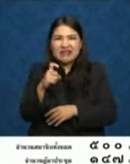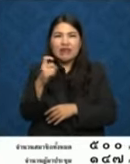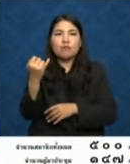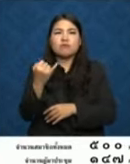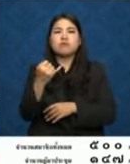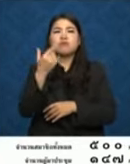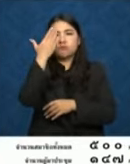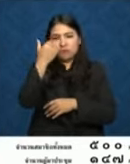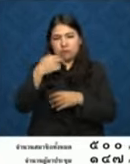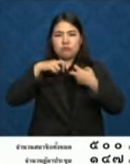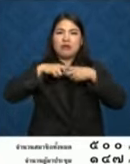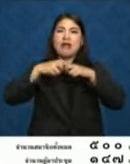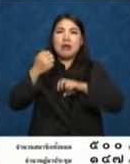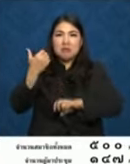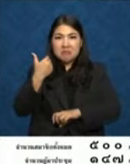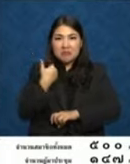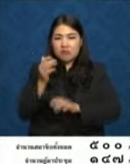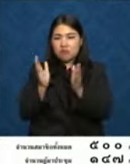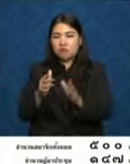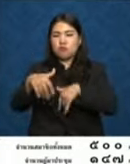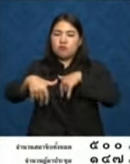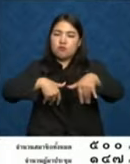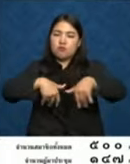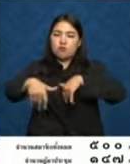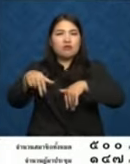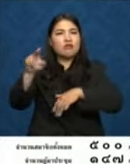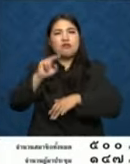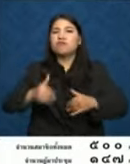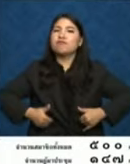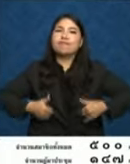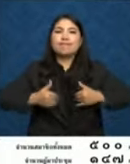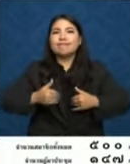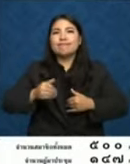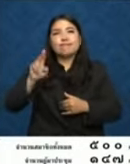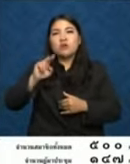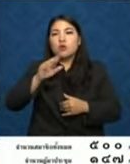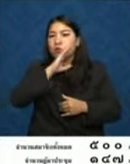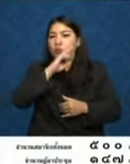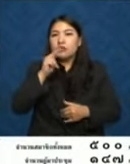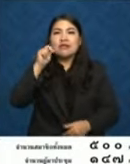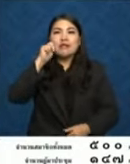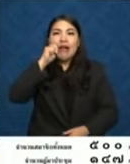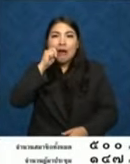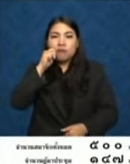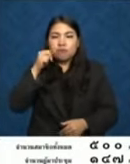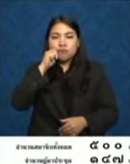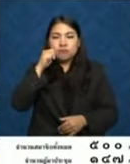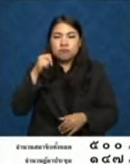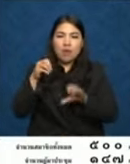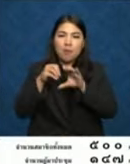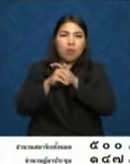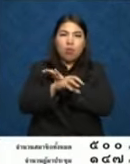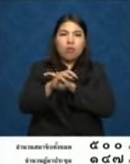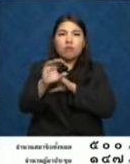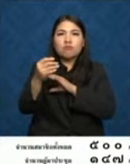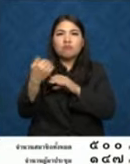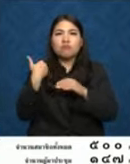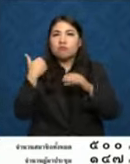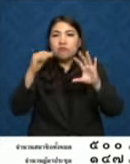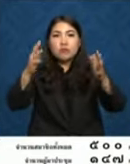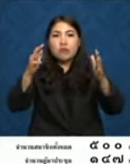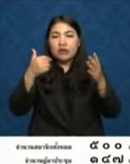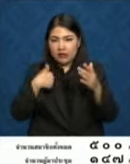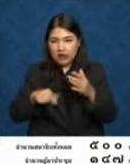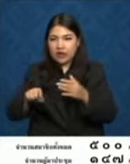นใช้ชีวิตลำบากมากครับการใช้น้ำไม่ไหลได้ติดต่อไปยังองค์การบริหารส่วน